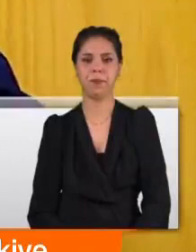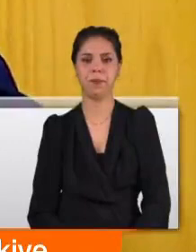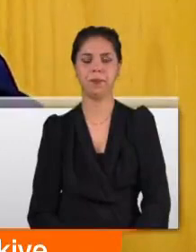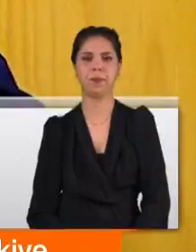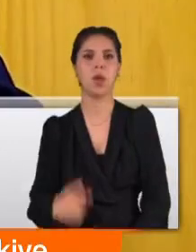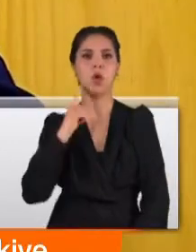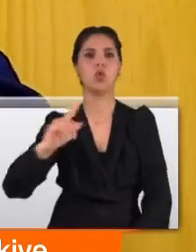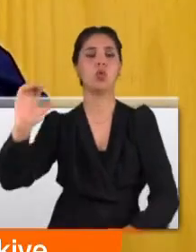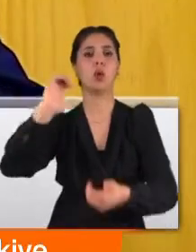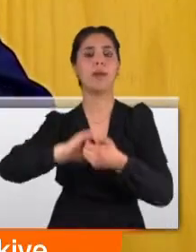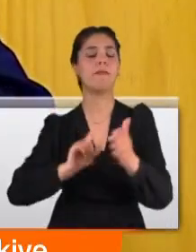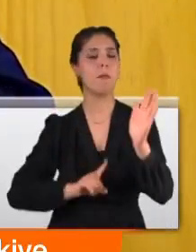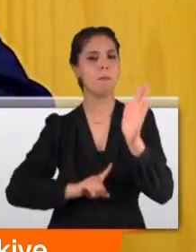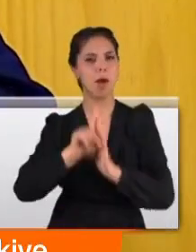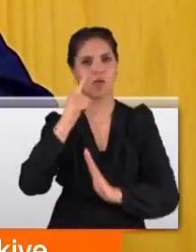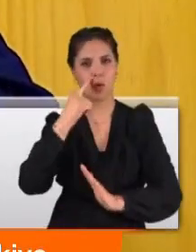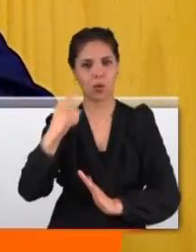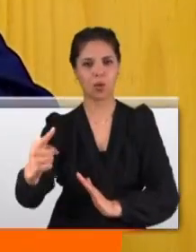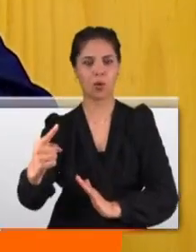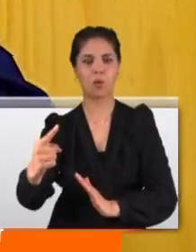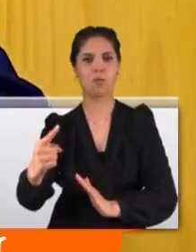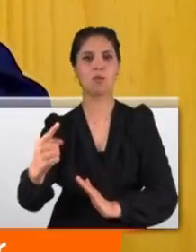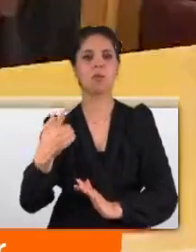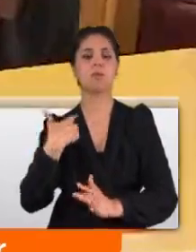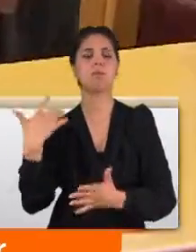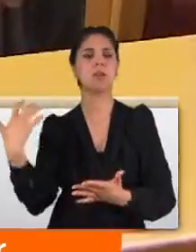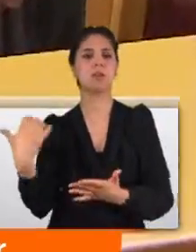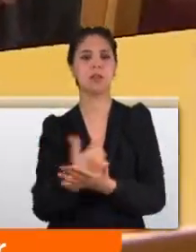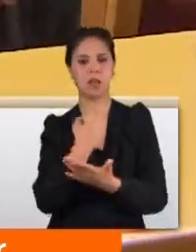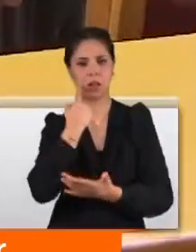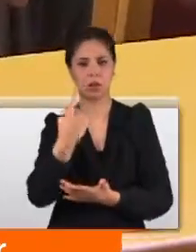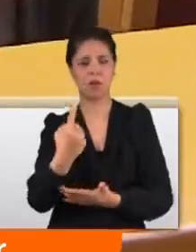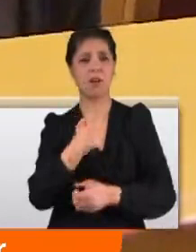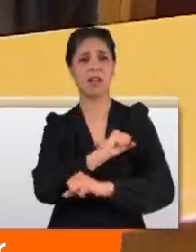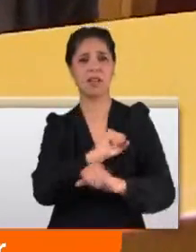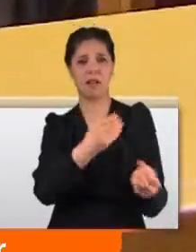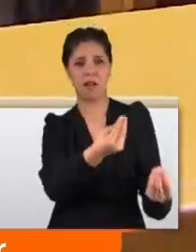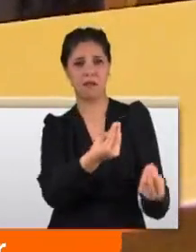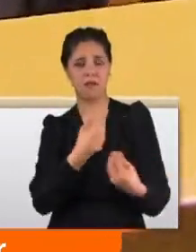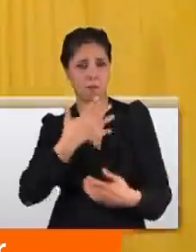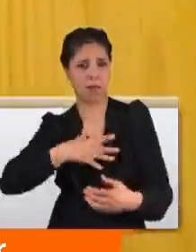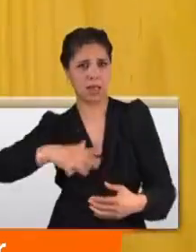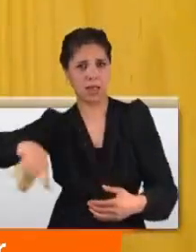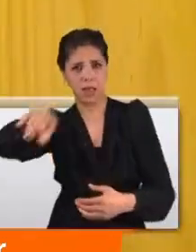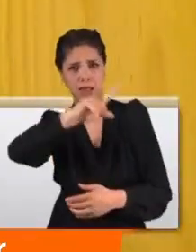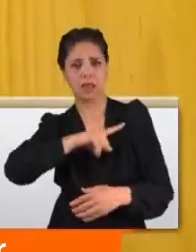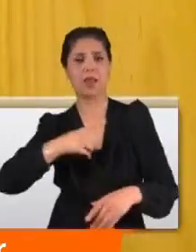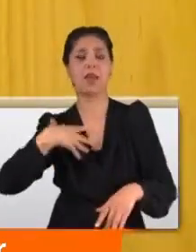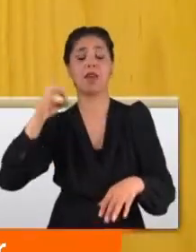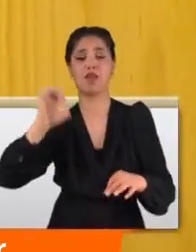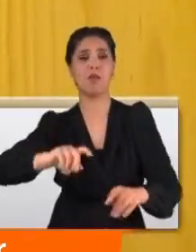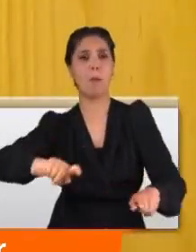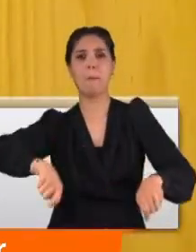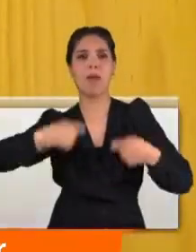Cumhur İttifakı'nın başarısını Pürüz Zaferi metaforuyla gölgelemeye çalışanlar da çizgili pijamalarını